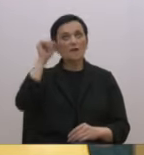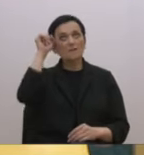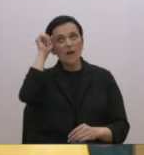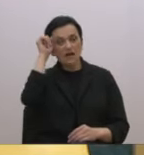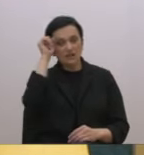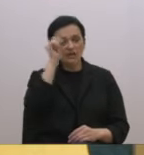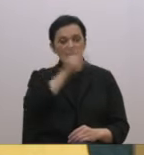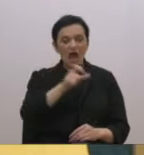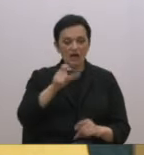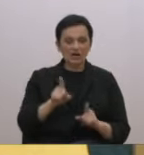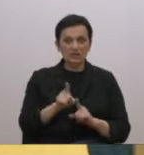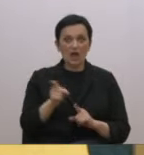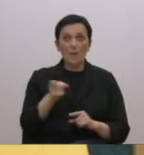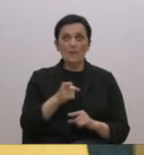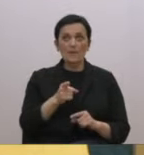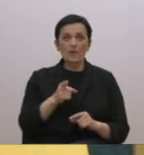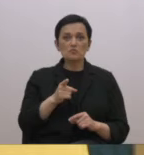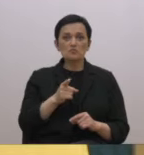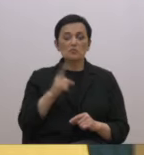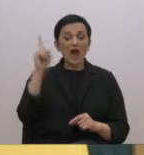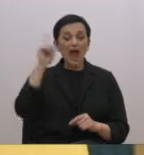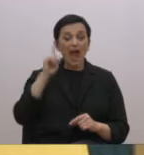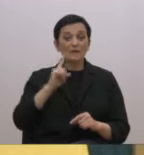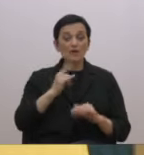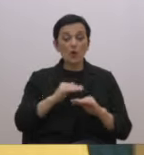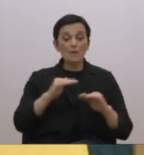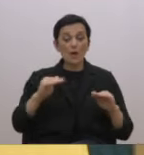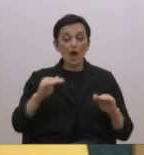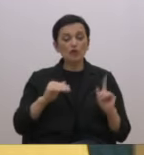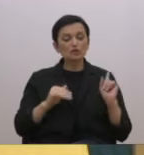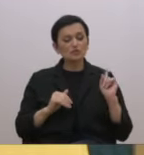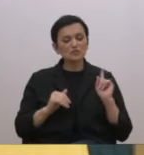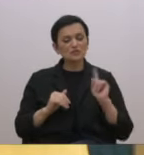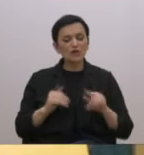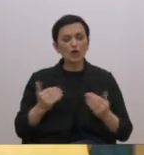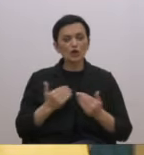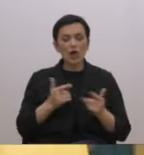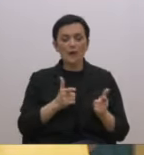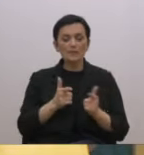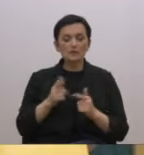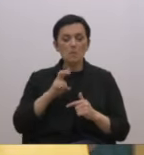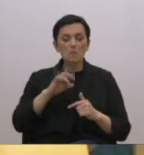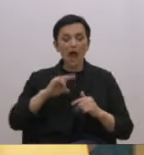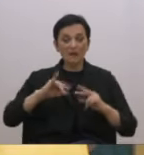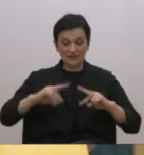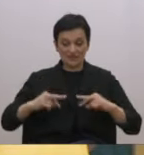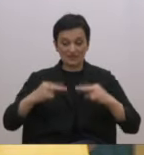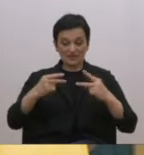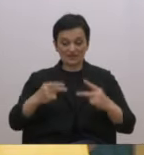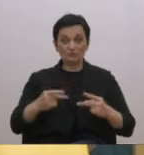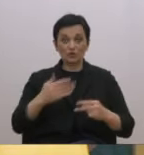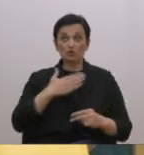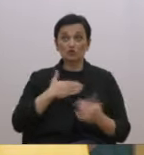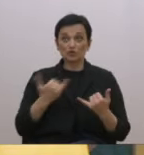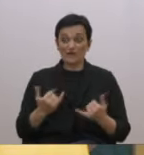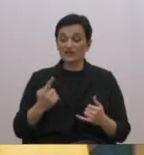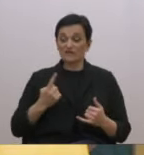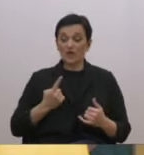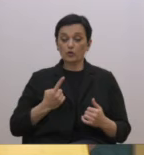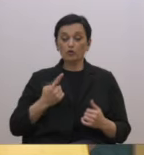ადამიანთანაც. და მთელი ცხოვრება ებრაელი ბავშვები ბარმიცვისთვის ემზადებიან. აი ახლა ჩვენ პოლიტიკური ბარმიცვა